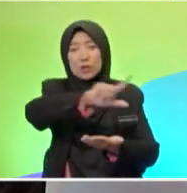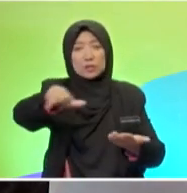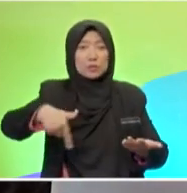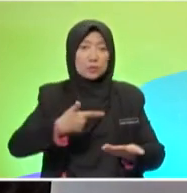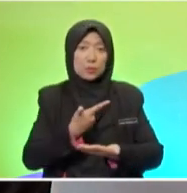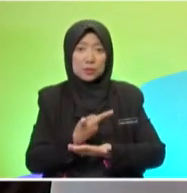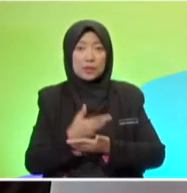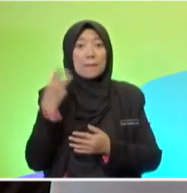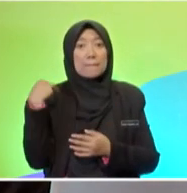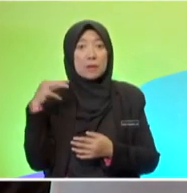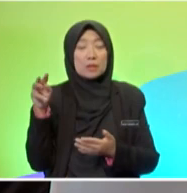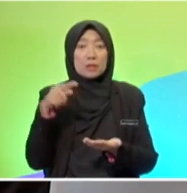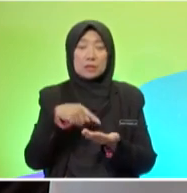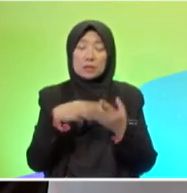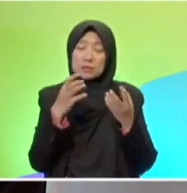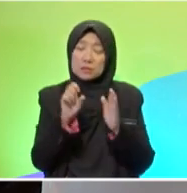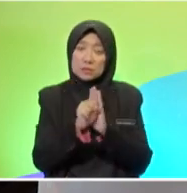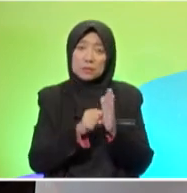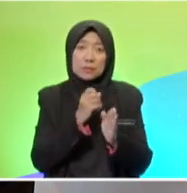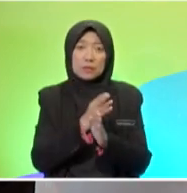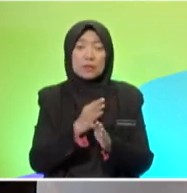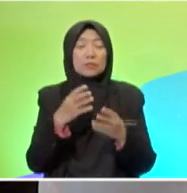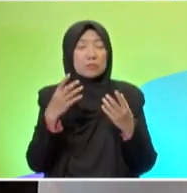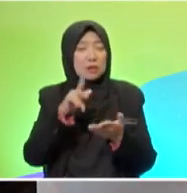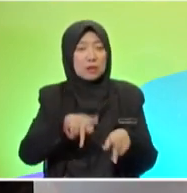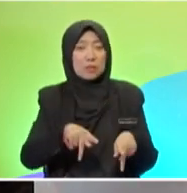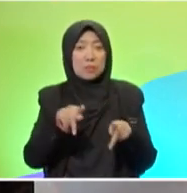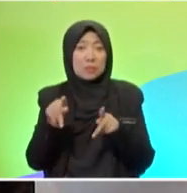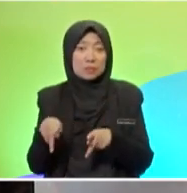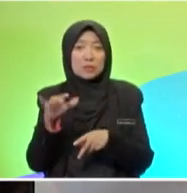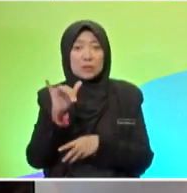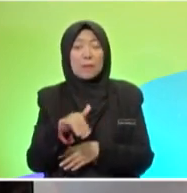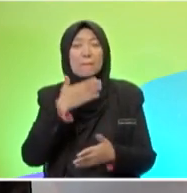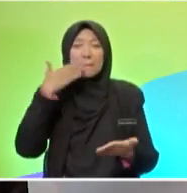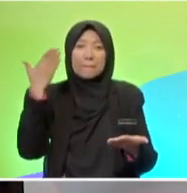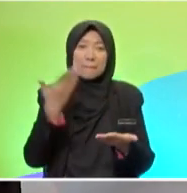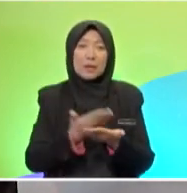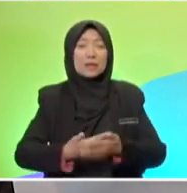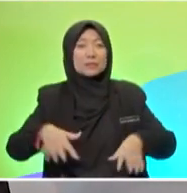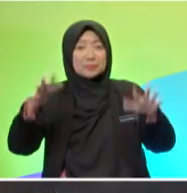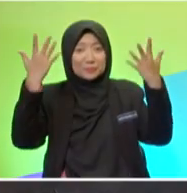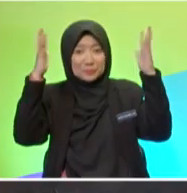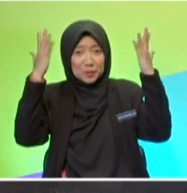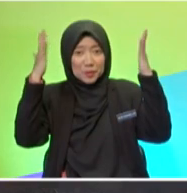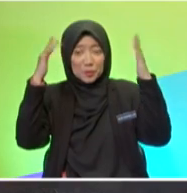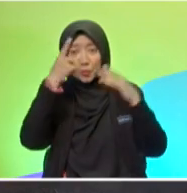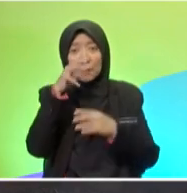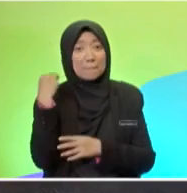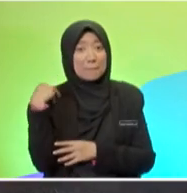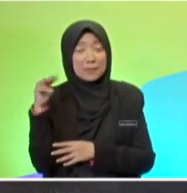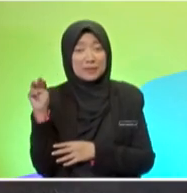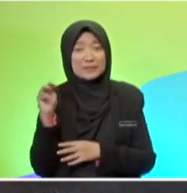mereka ini sebenarnya adalah murid yang terbaik boleh jadi contoh kepada kawan-kawan itu bukan untuk mereka ini